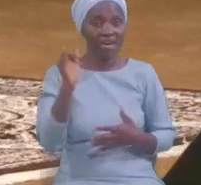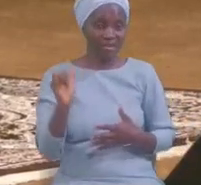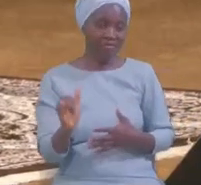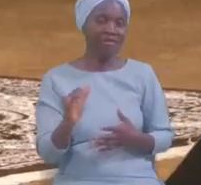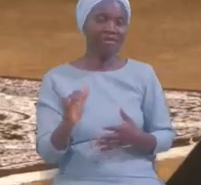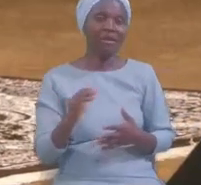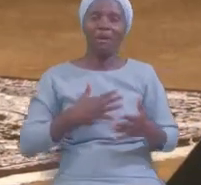Des délices éternels.